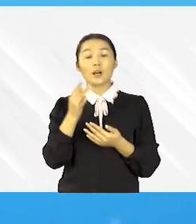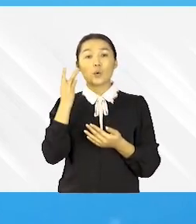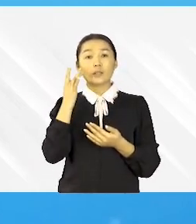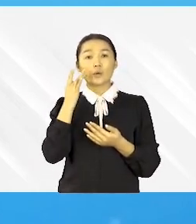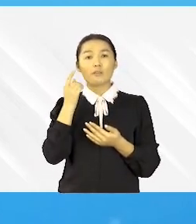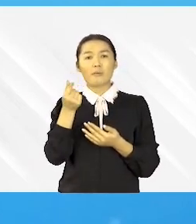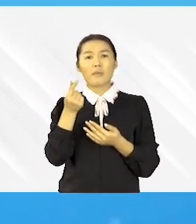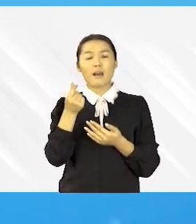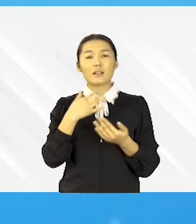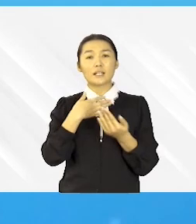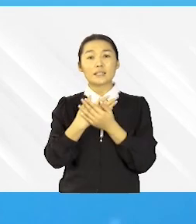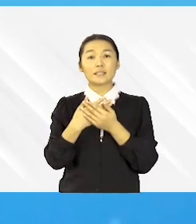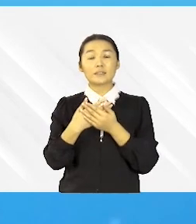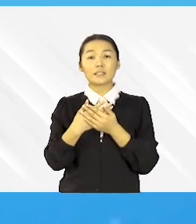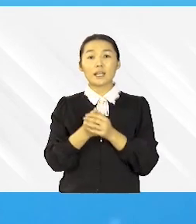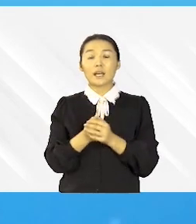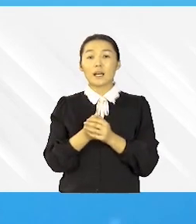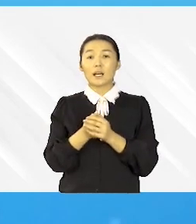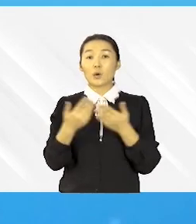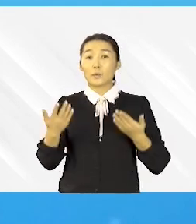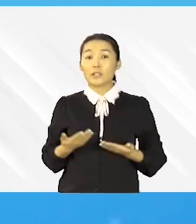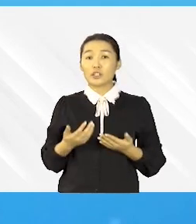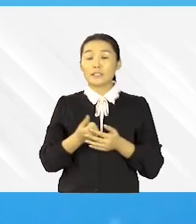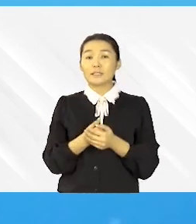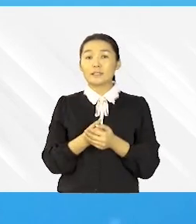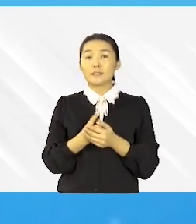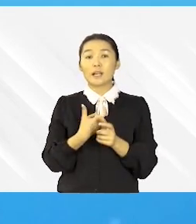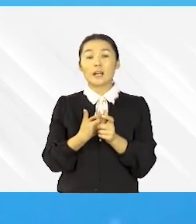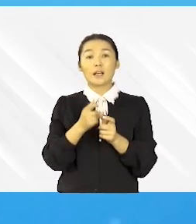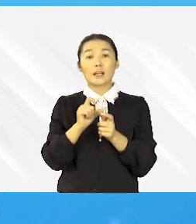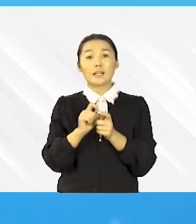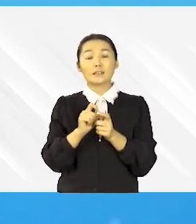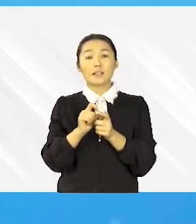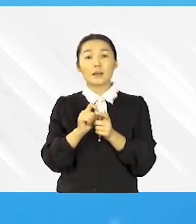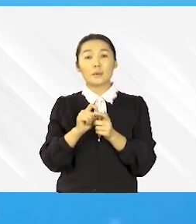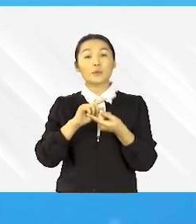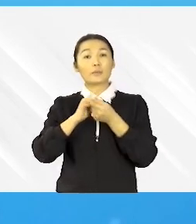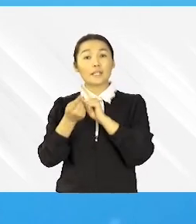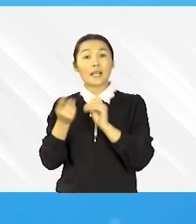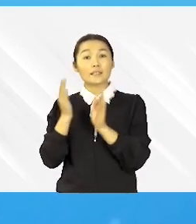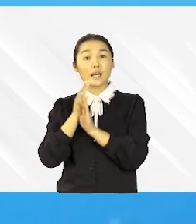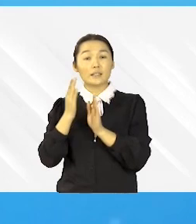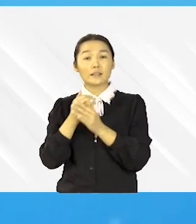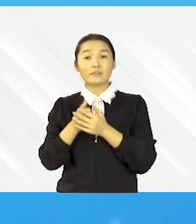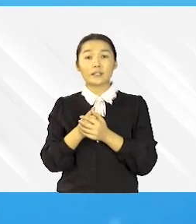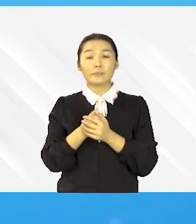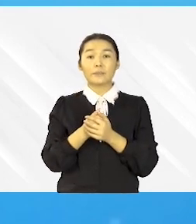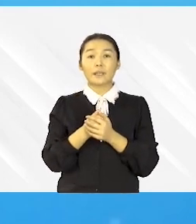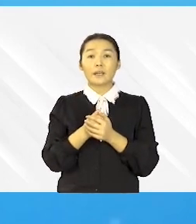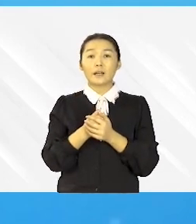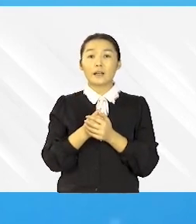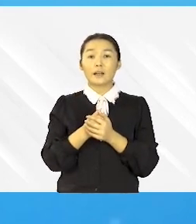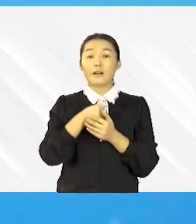образ жизни, вступая в фазу размножения, становится чрезвычайно активным. Возрастной диморфизм – это уже знакомая нам